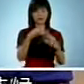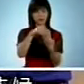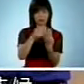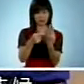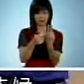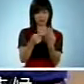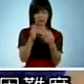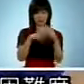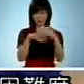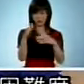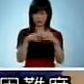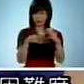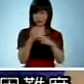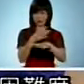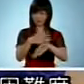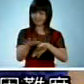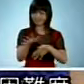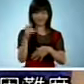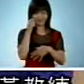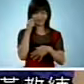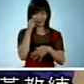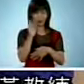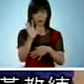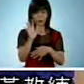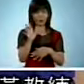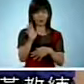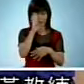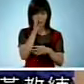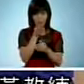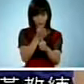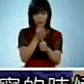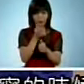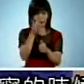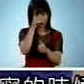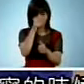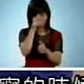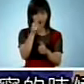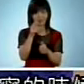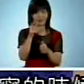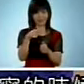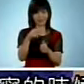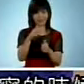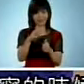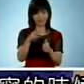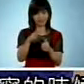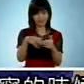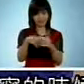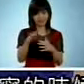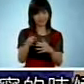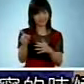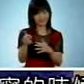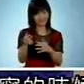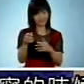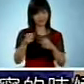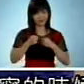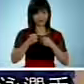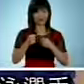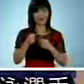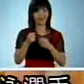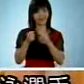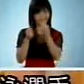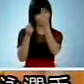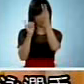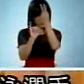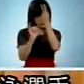以及比赛的时候已经有这么多的困难度，那我也想请问一下黄教练、哦、 是 像当时呢你在训练那个苏宁的时